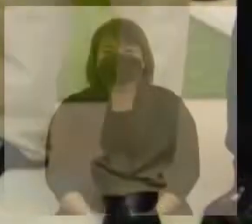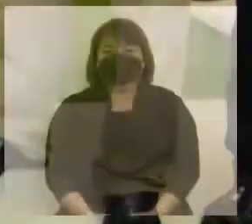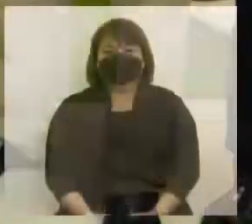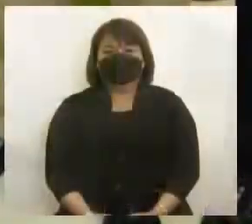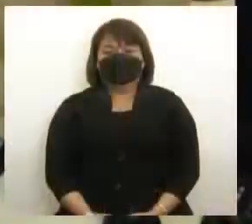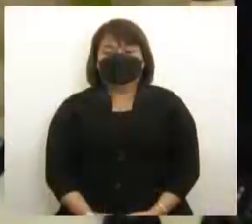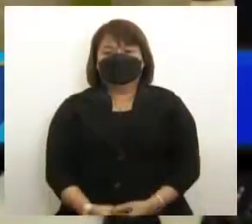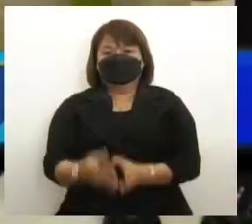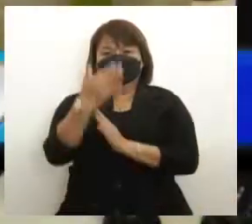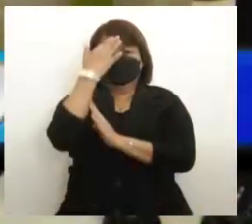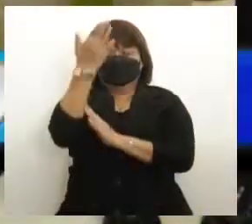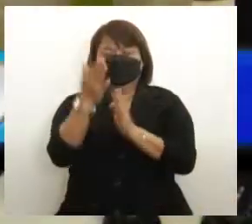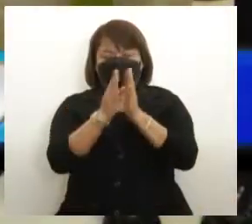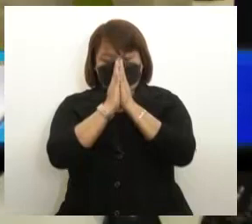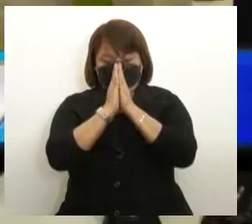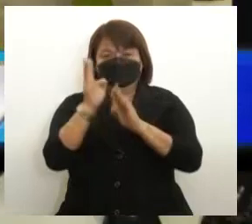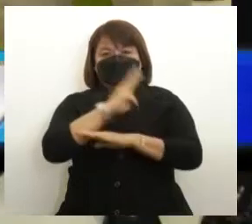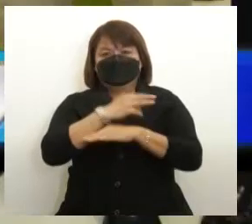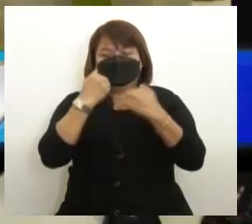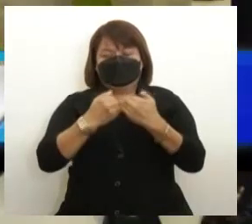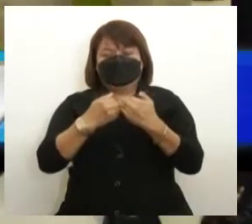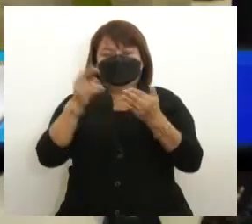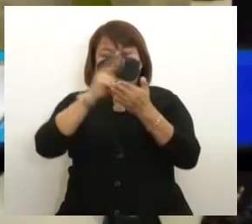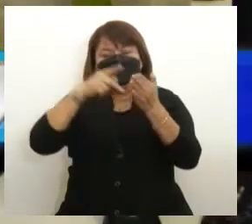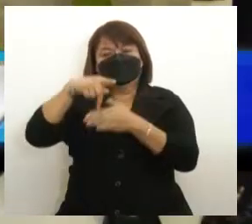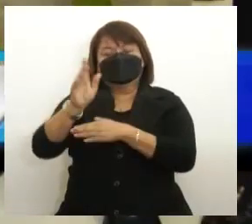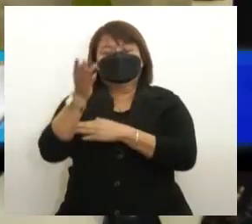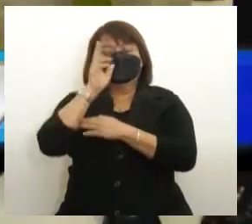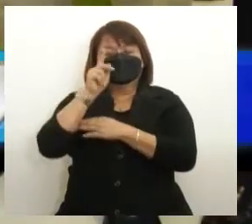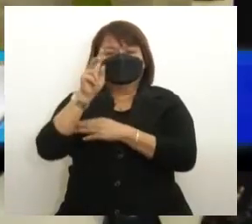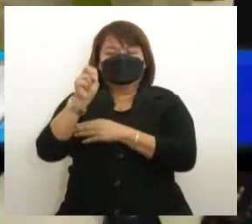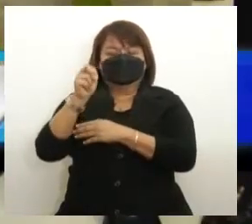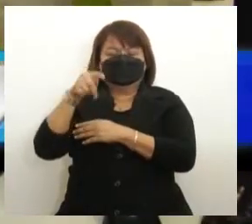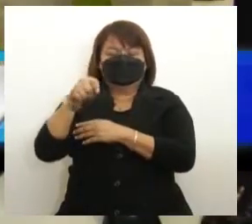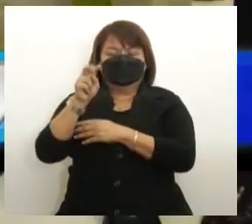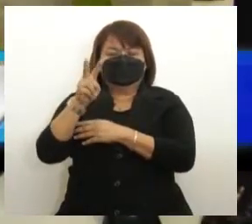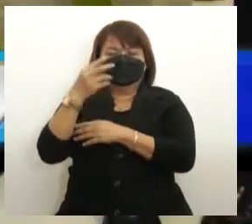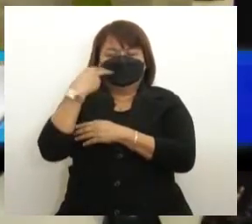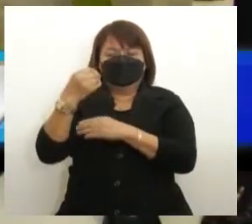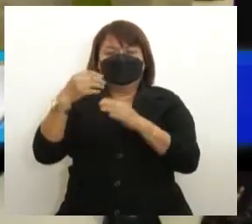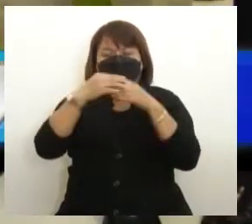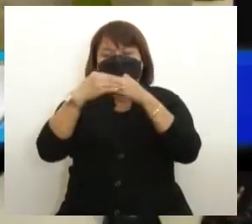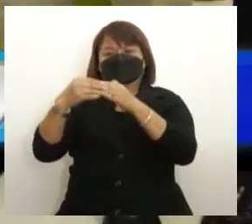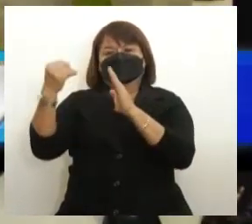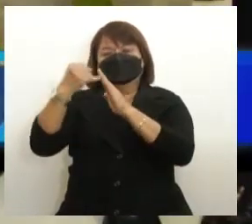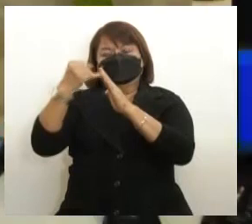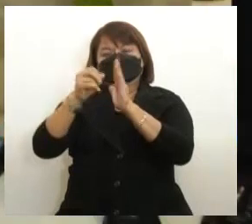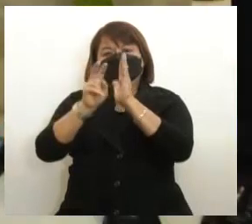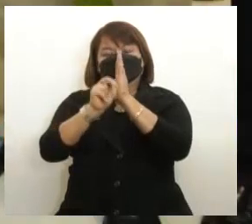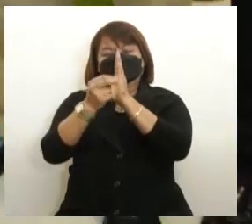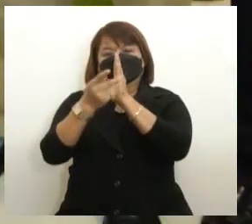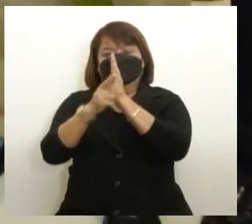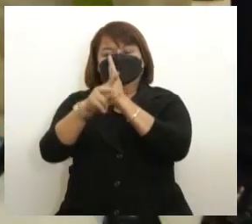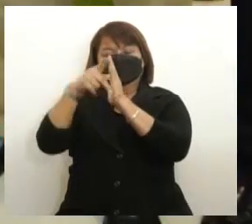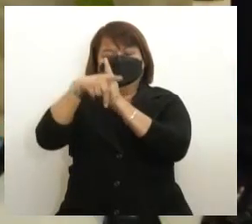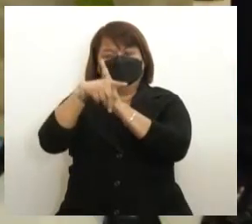สวัสดีค่ะวันนี้นะคะรายการพุทธเช้าข่าวสวทนะคะเราพาทุกท่านมาที่จังหวัดนครพนมเราพบเลยว่า